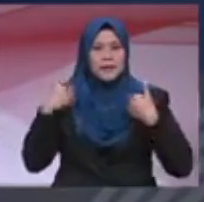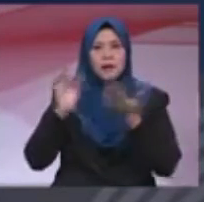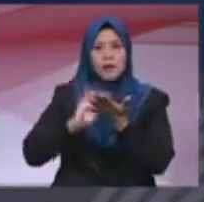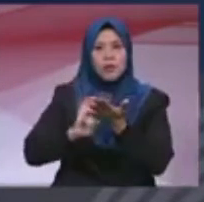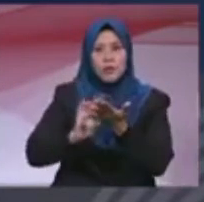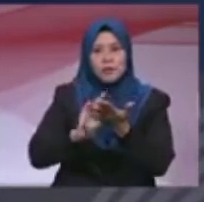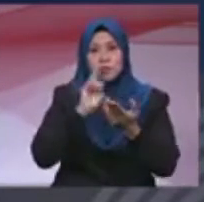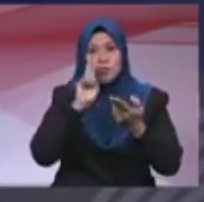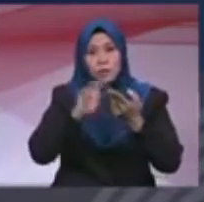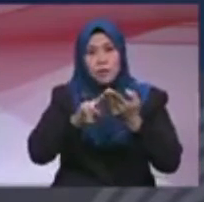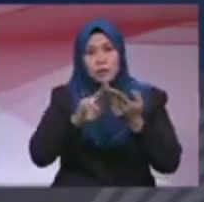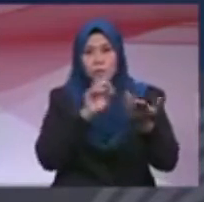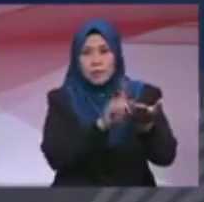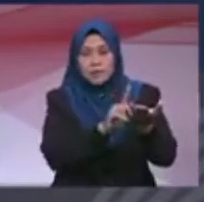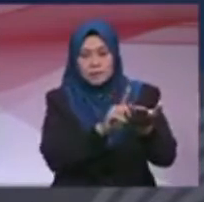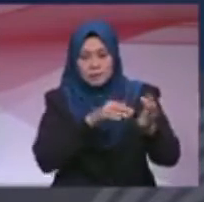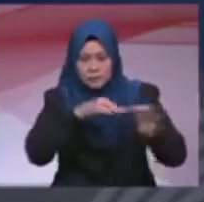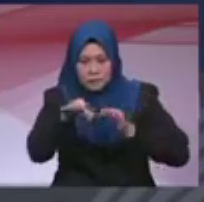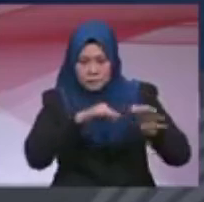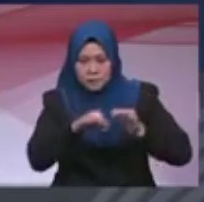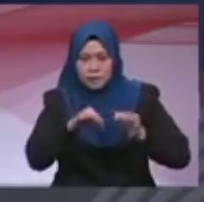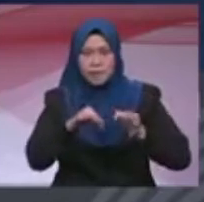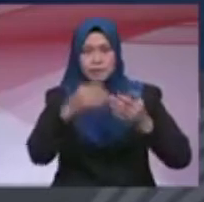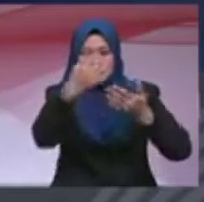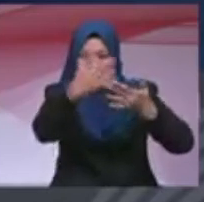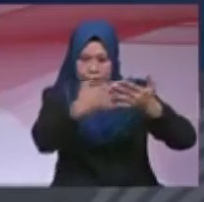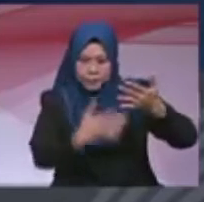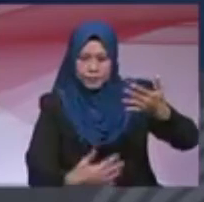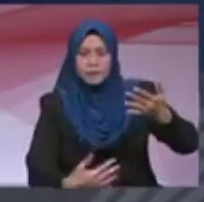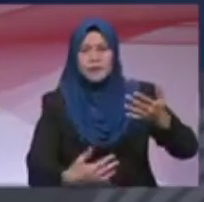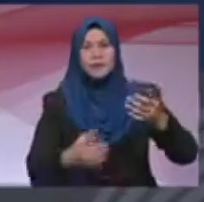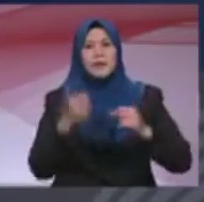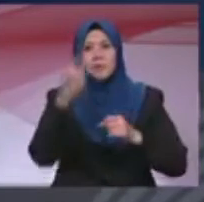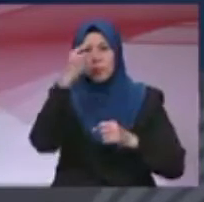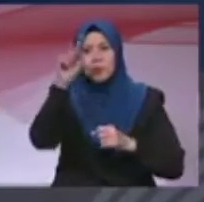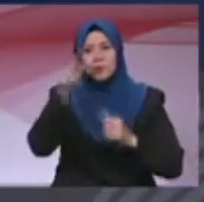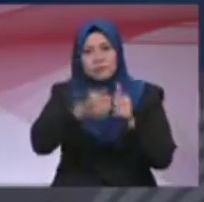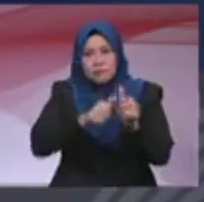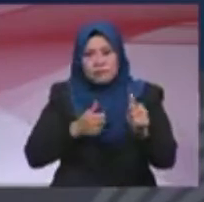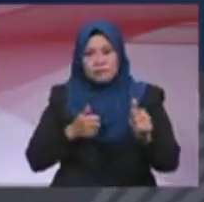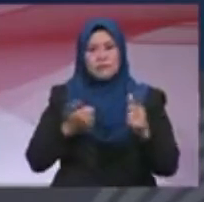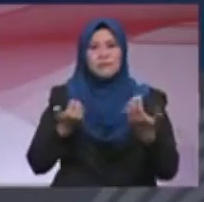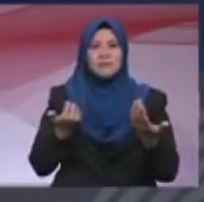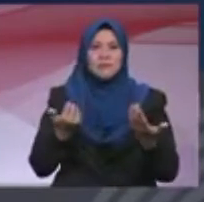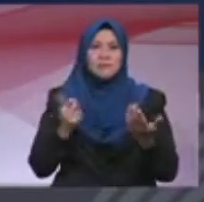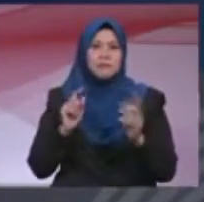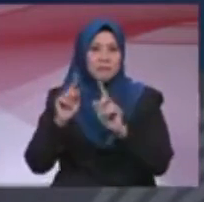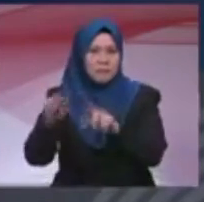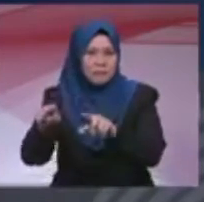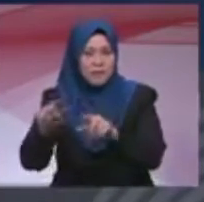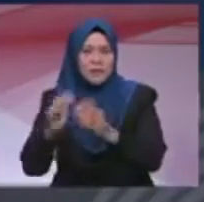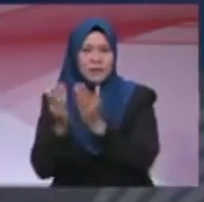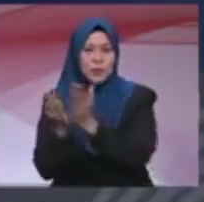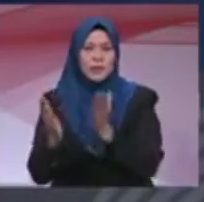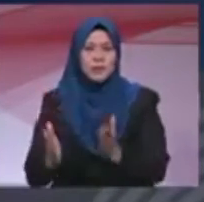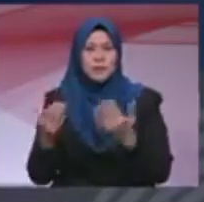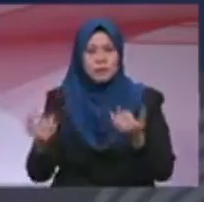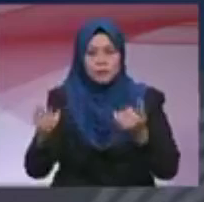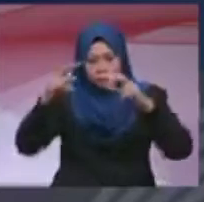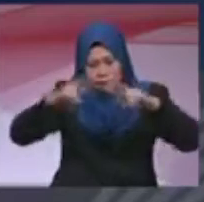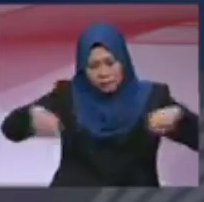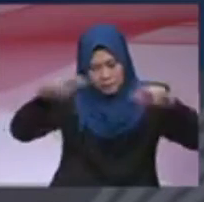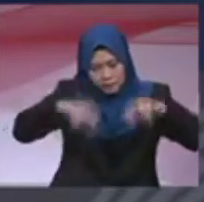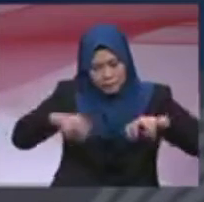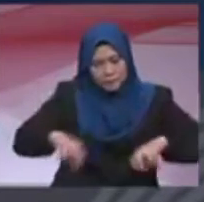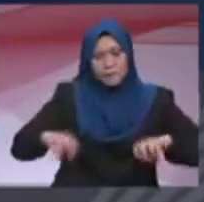evidence yang menjelaskan keperluan untuk mengambil langkah-langkah tertentu. Apa yang penting, perkara ini boleh dilihat, diteliti